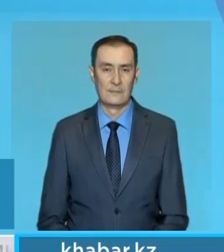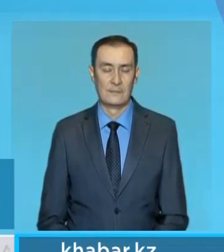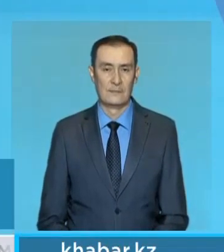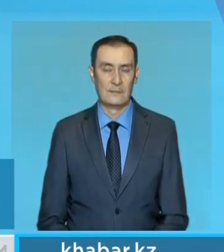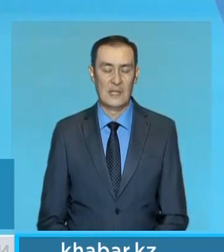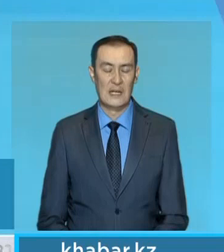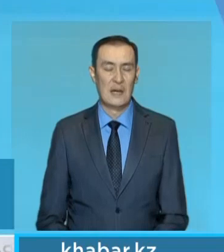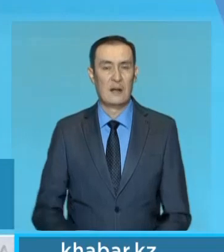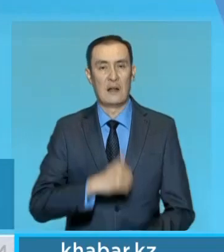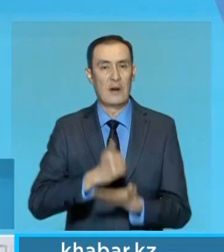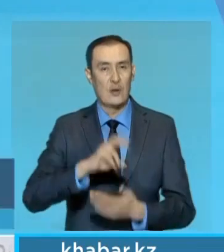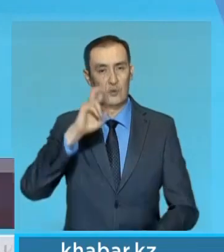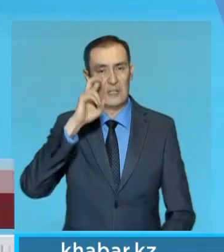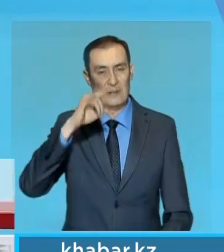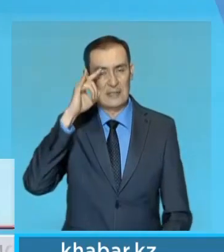республики